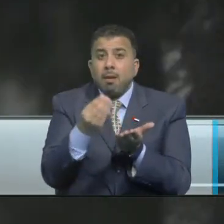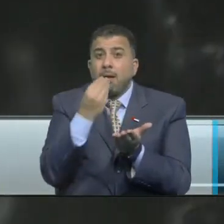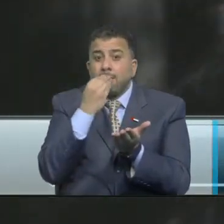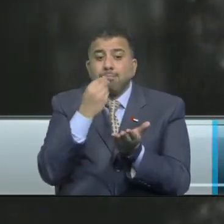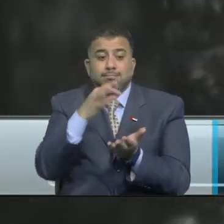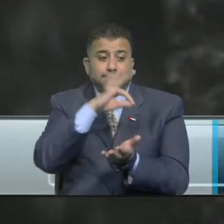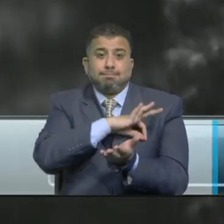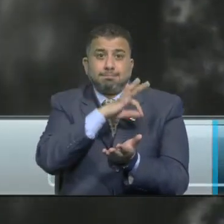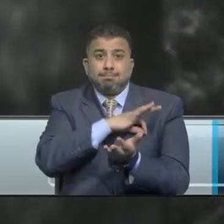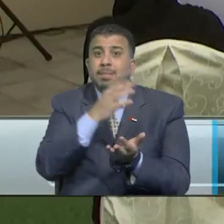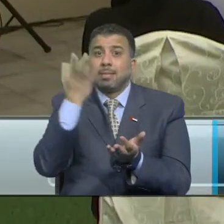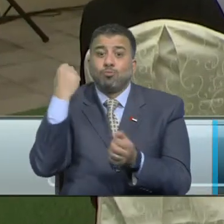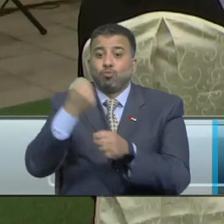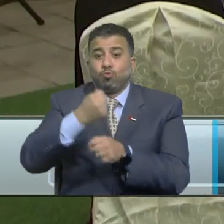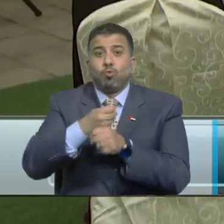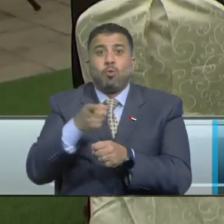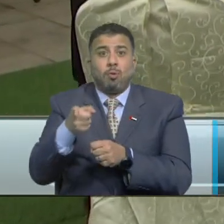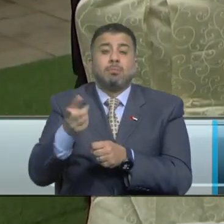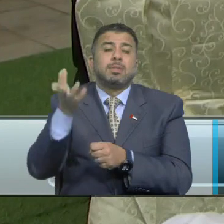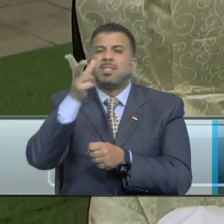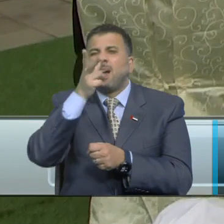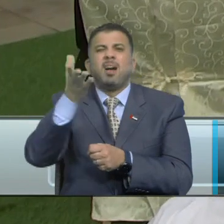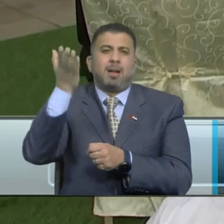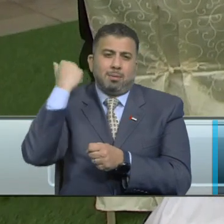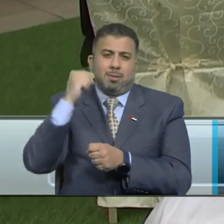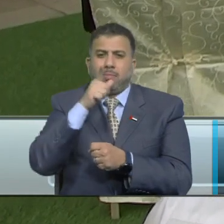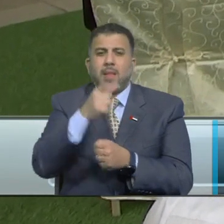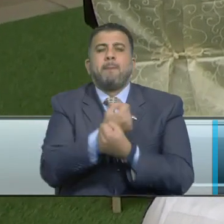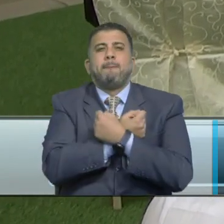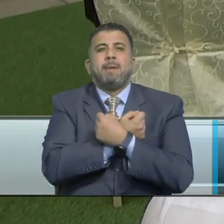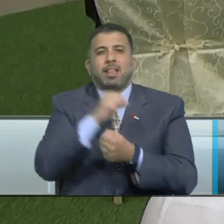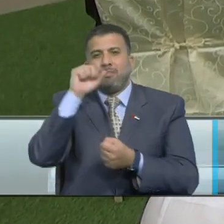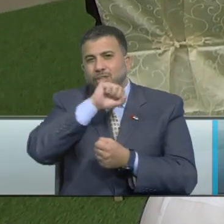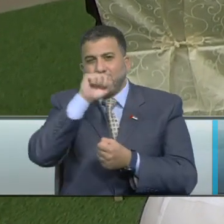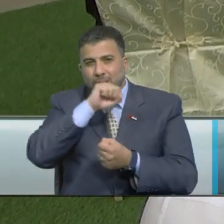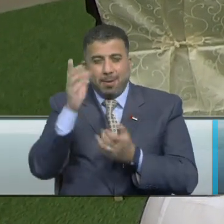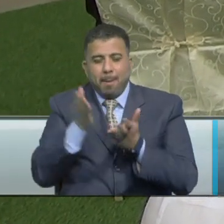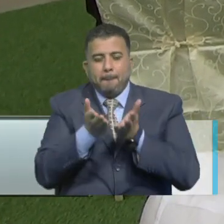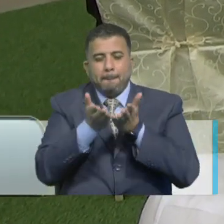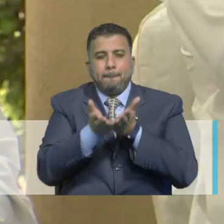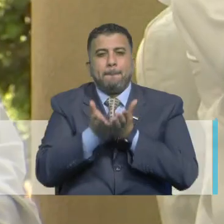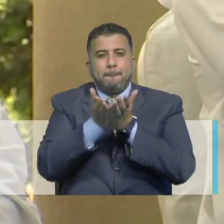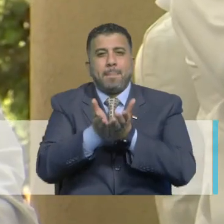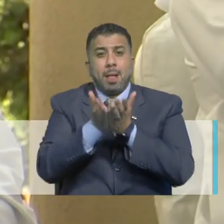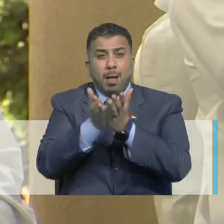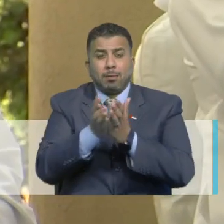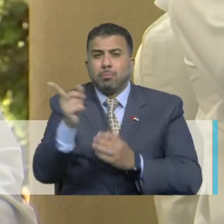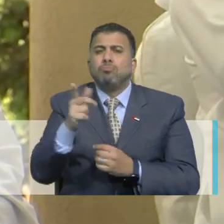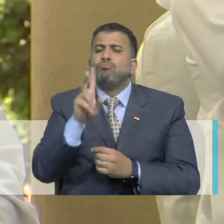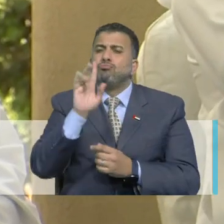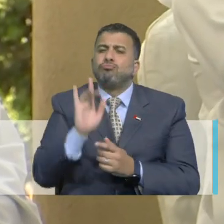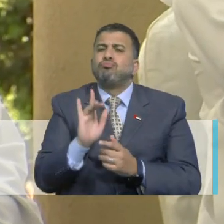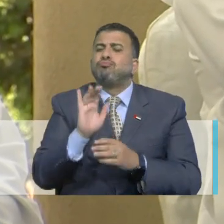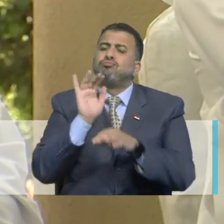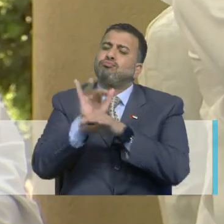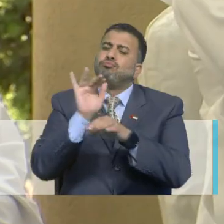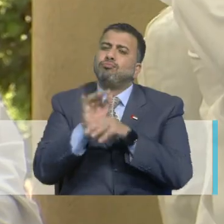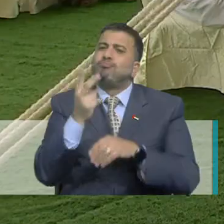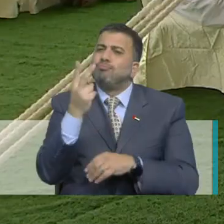رئيسي آنذاك. لذا نظم متحف الشارقة البحرية جلستين حواريتين،